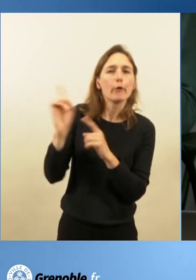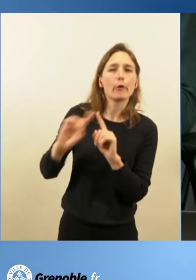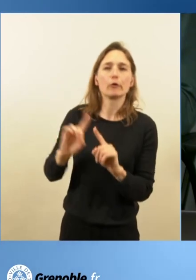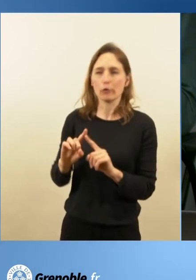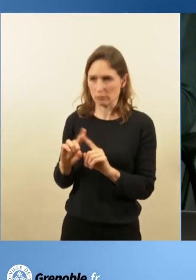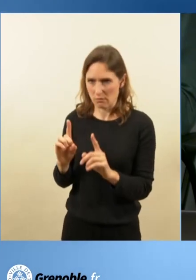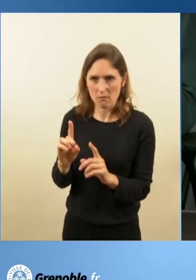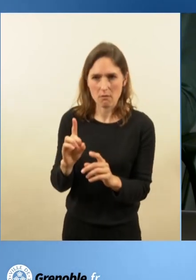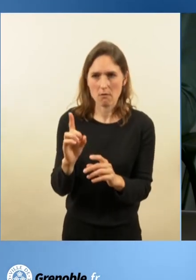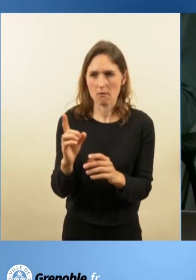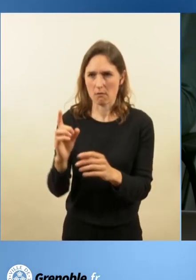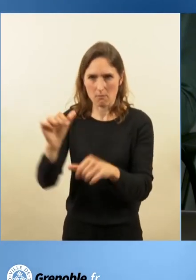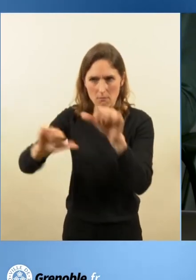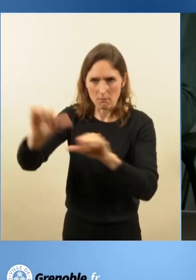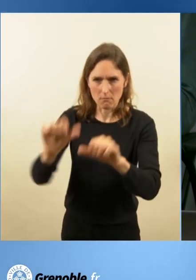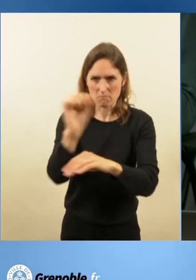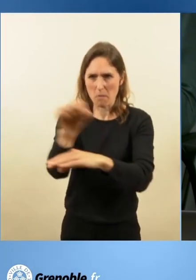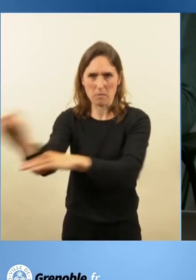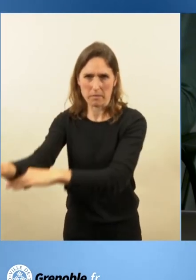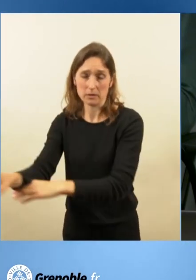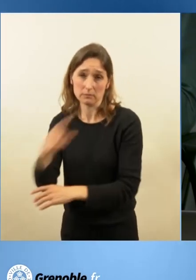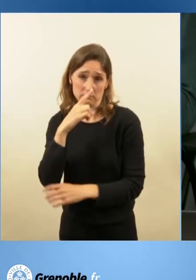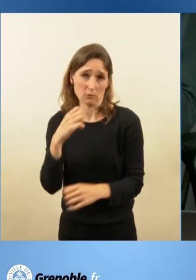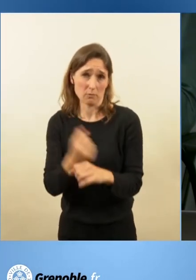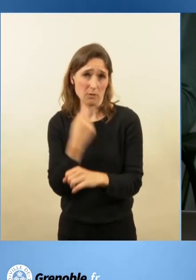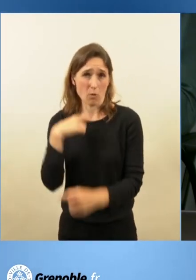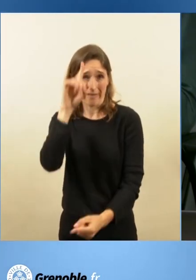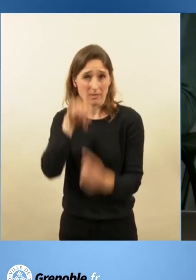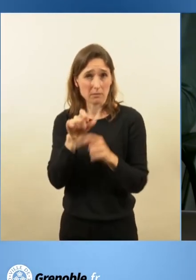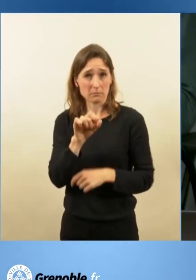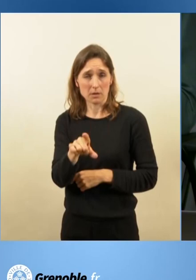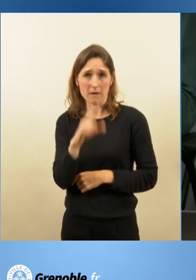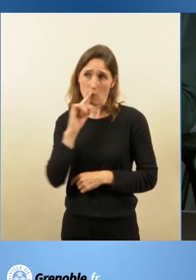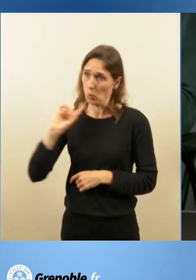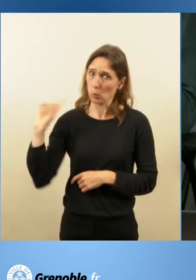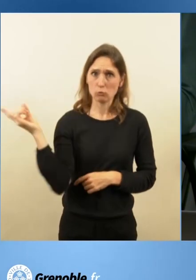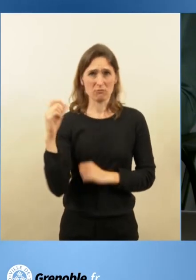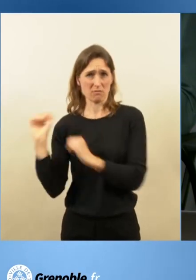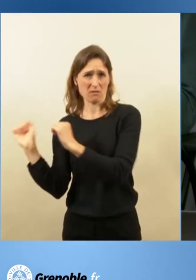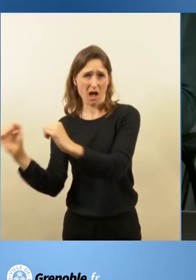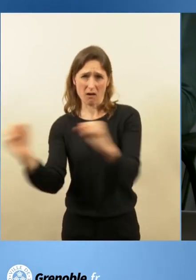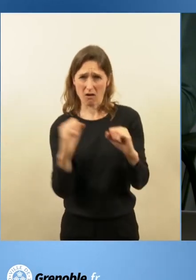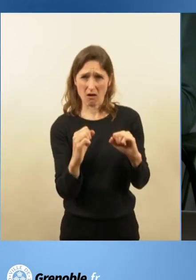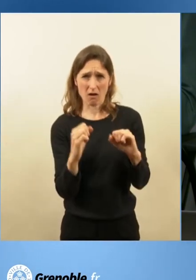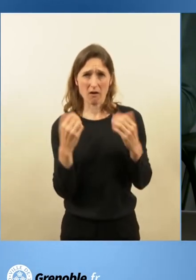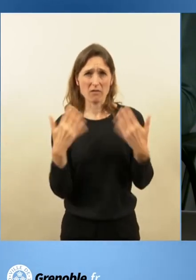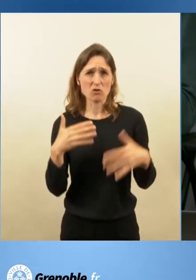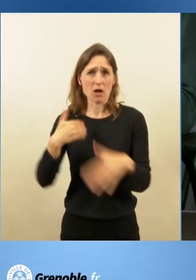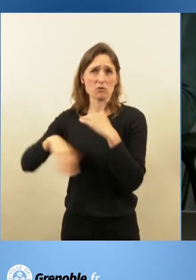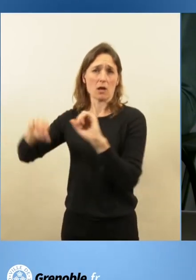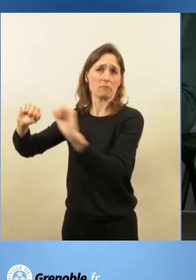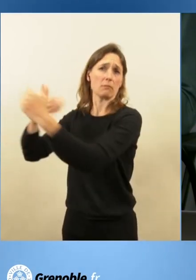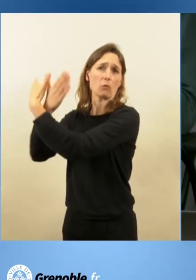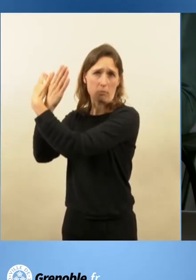le futur c'est dommage parce que ces thématique là on devrait tous être d'accord déjà la métropole parce que